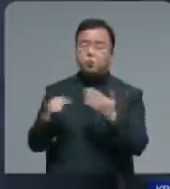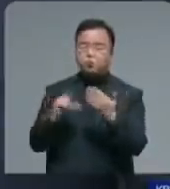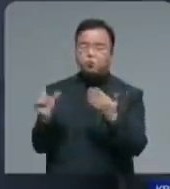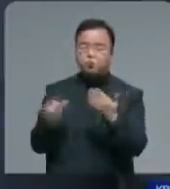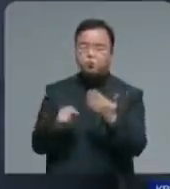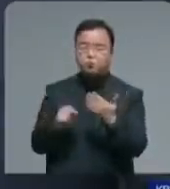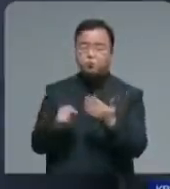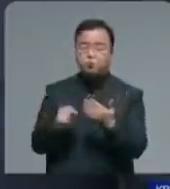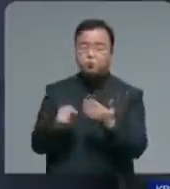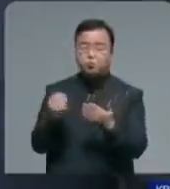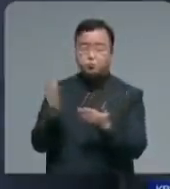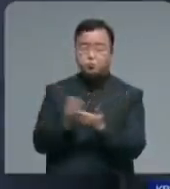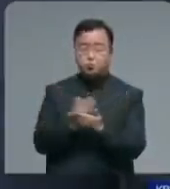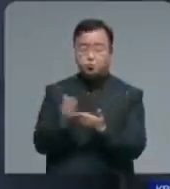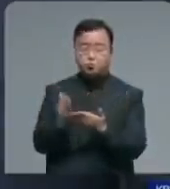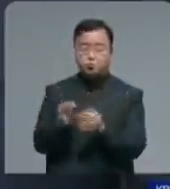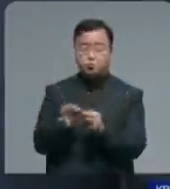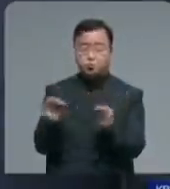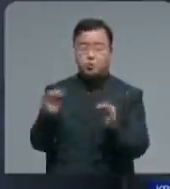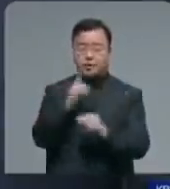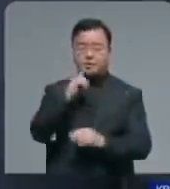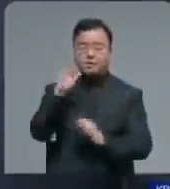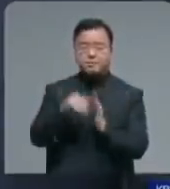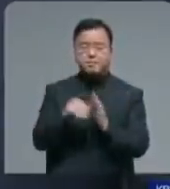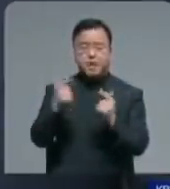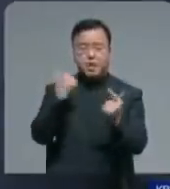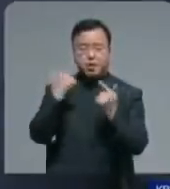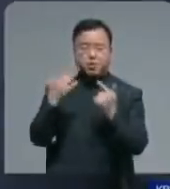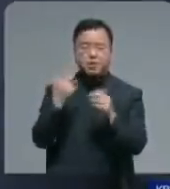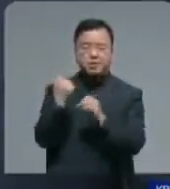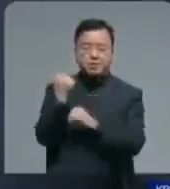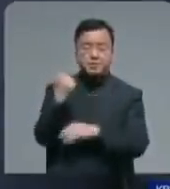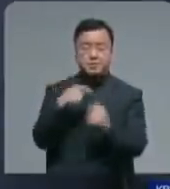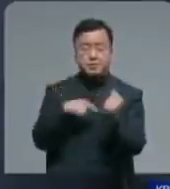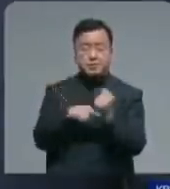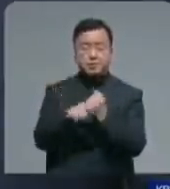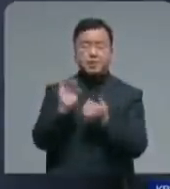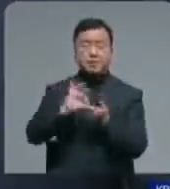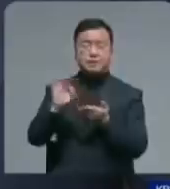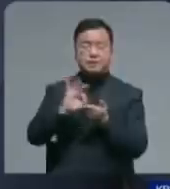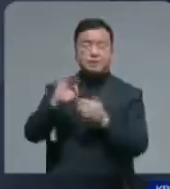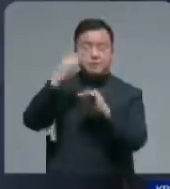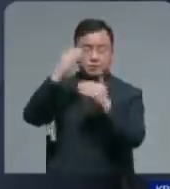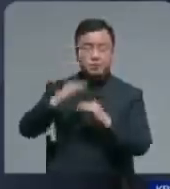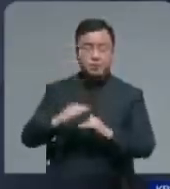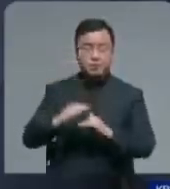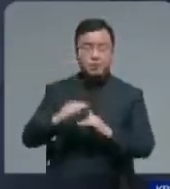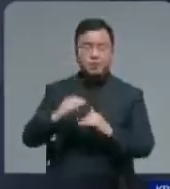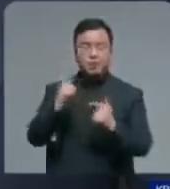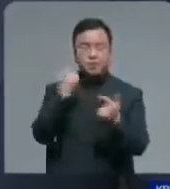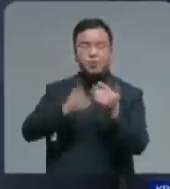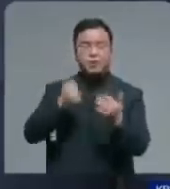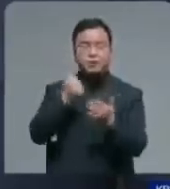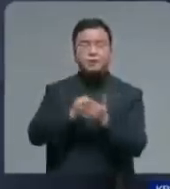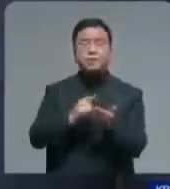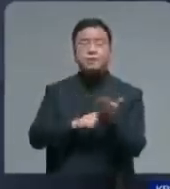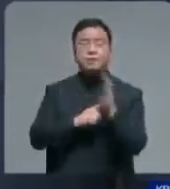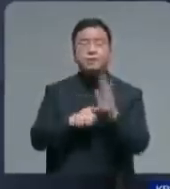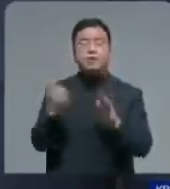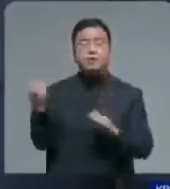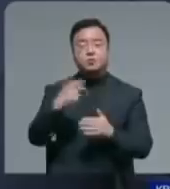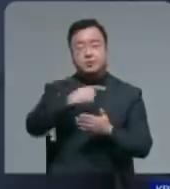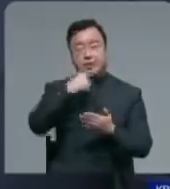내놓을 때는 정확한 그 근거와 사용처를 전부 정해서 내놨습니다. 그리고